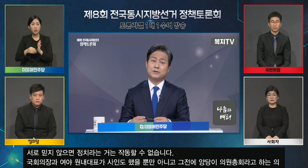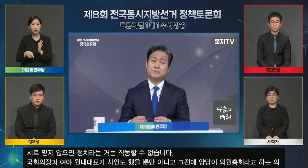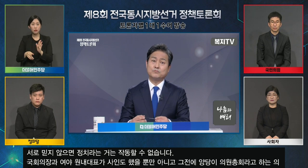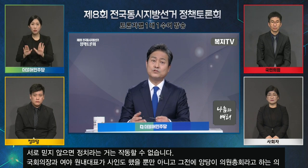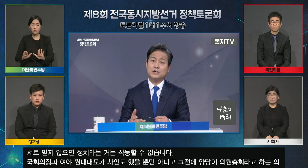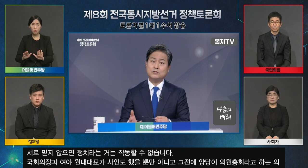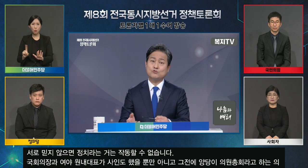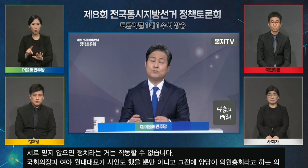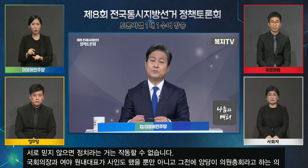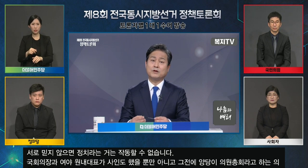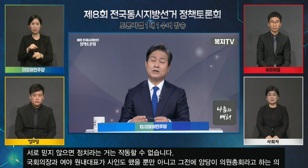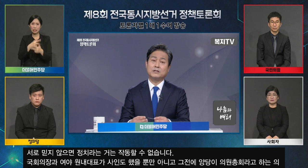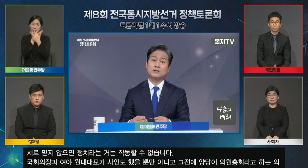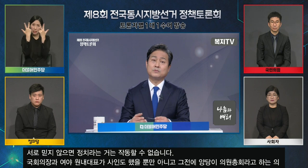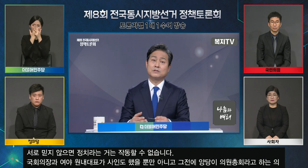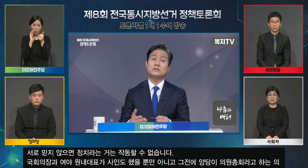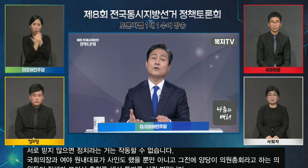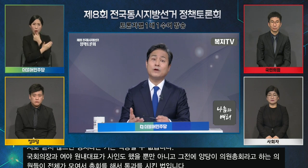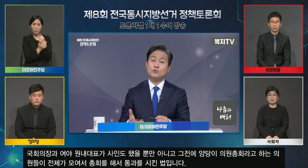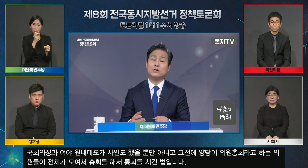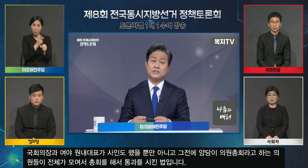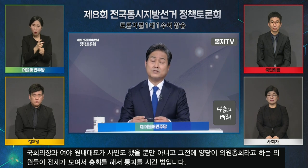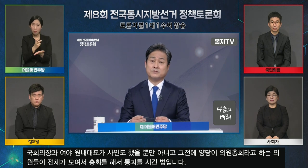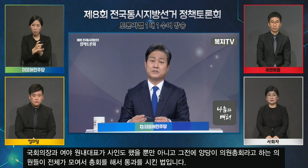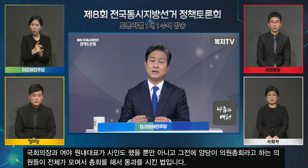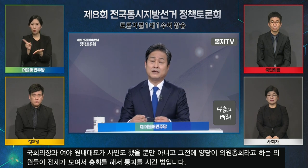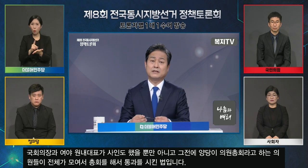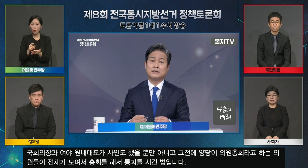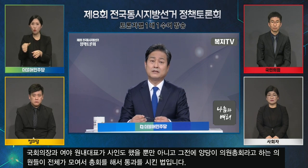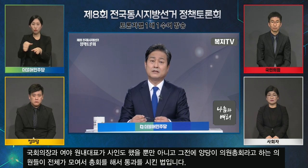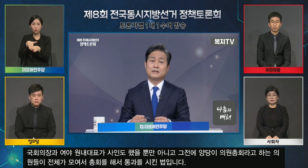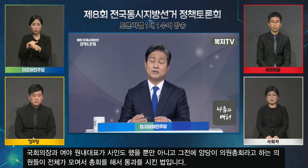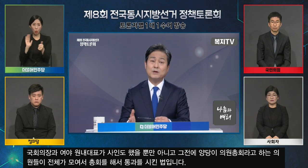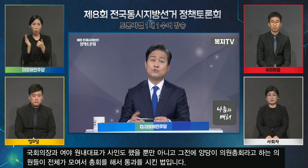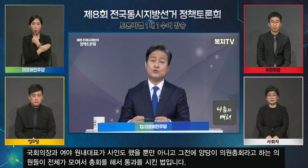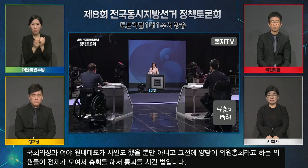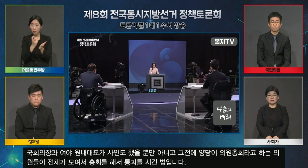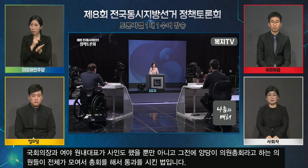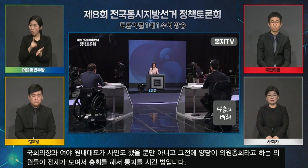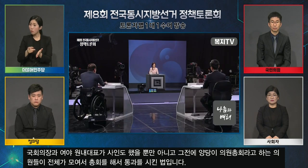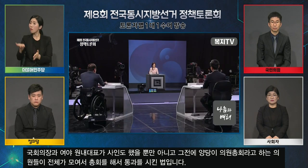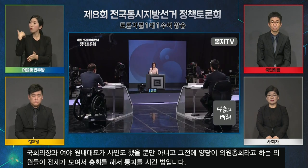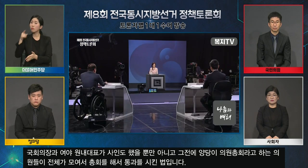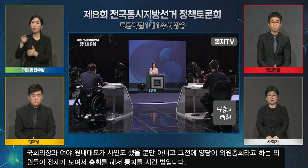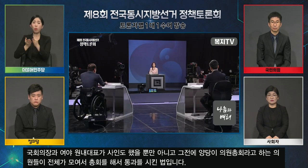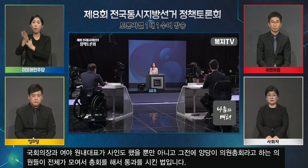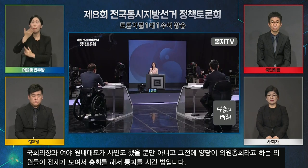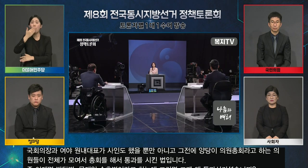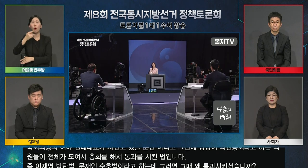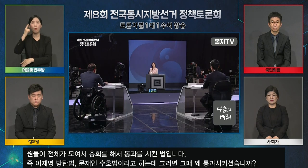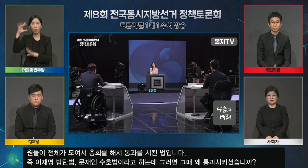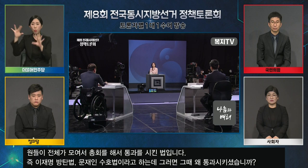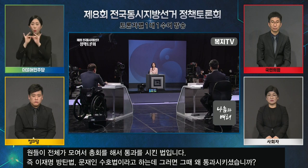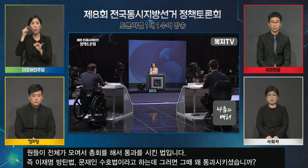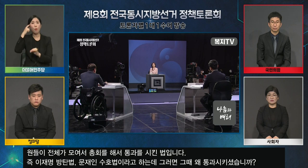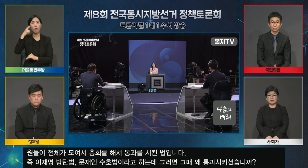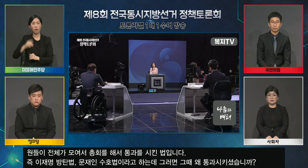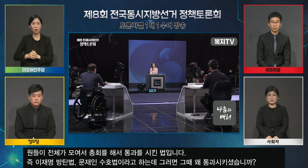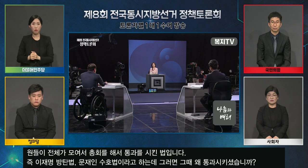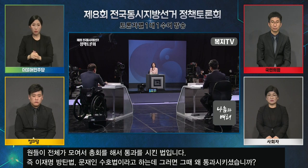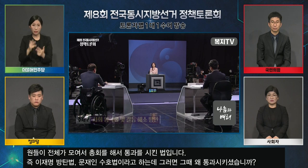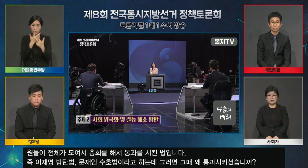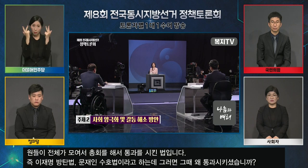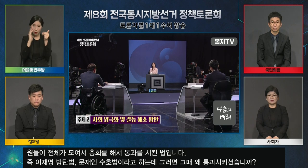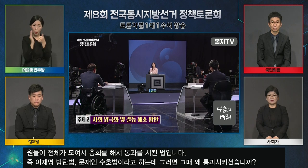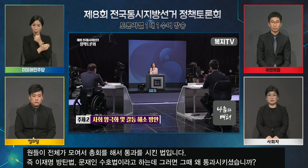방탄법 문재인 수호법이라고 하는데 그때 왜 통과시키셨습니까? 정말 묻고 싶습니다. 이재명 방탄법이란 건 통과시키고